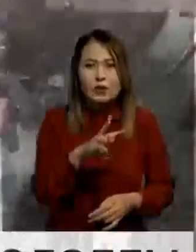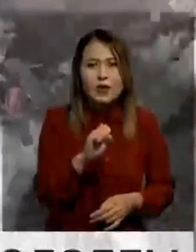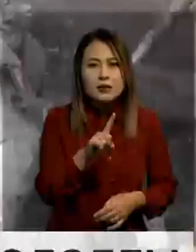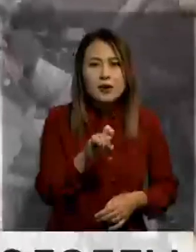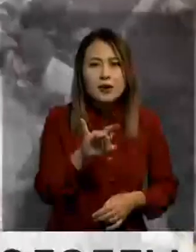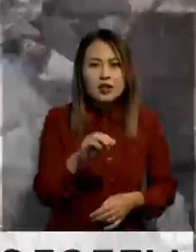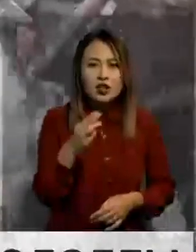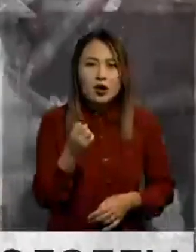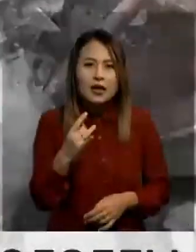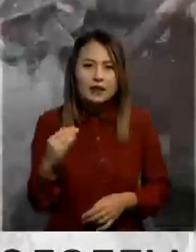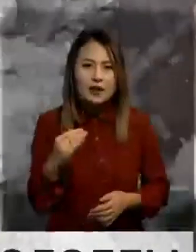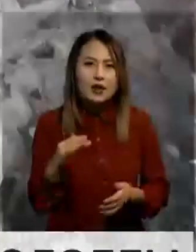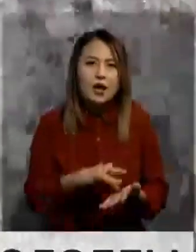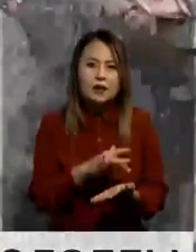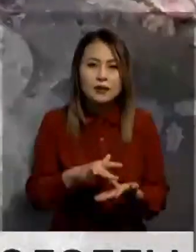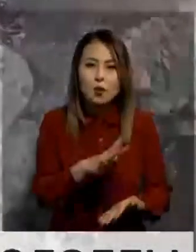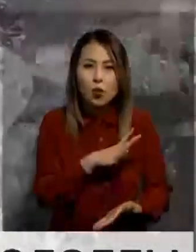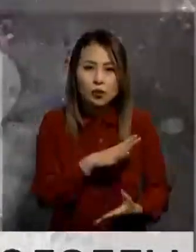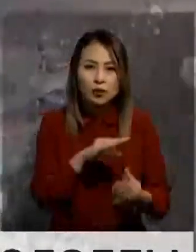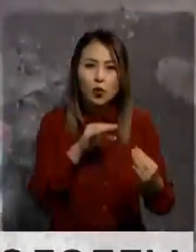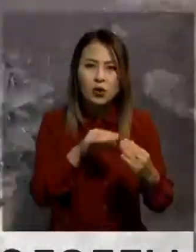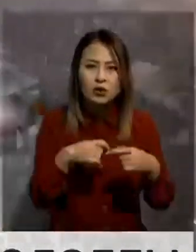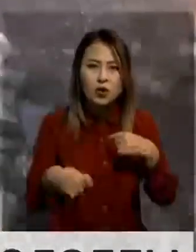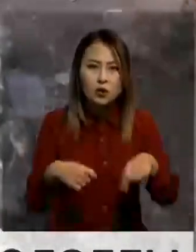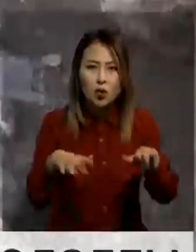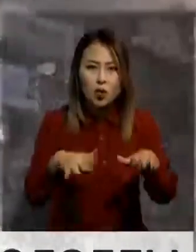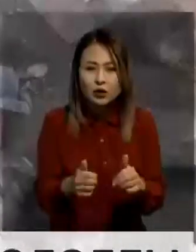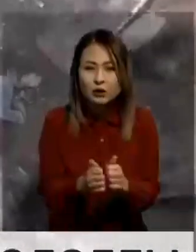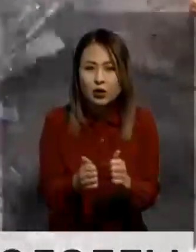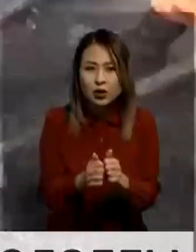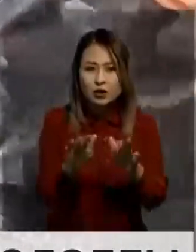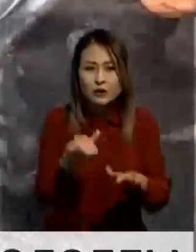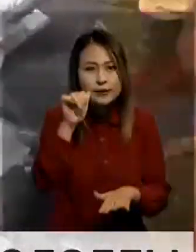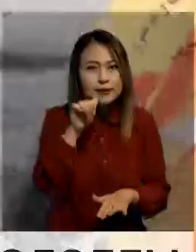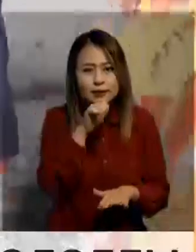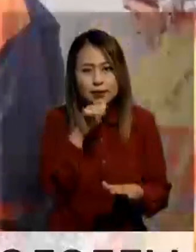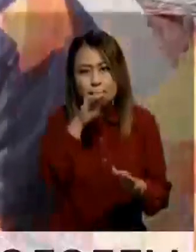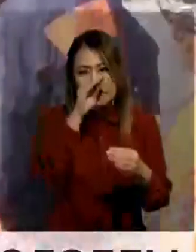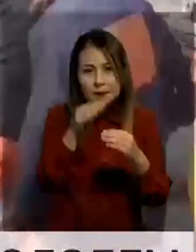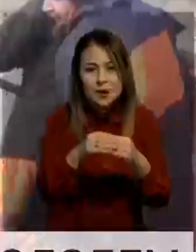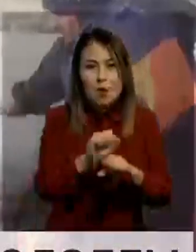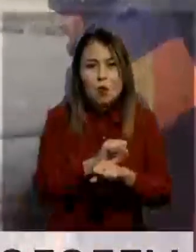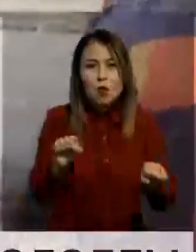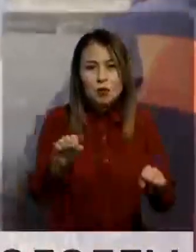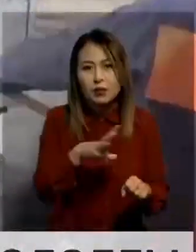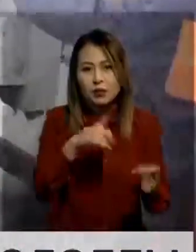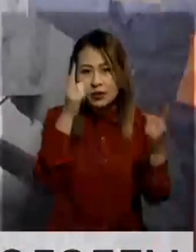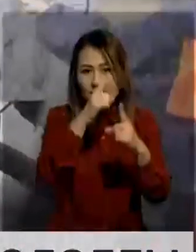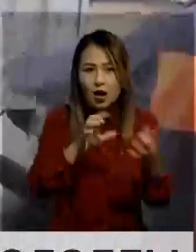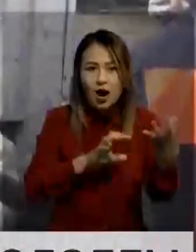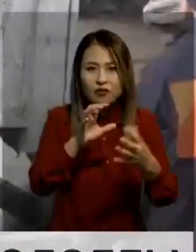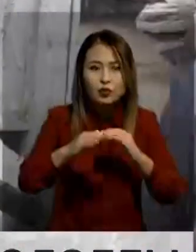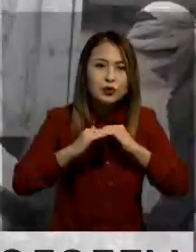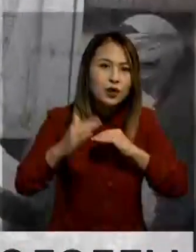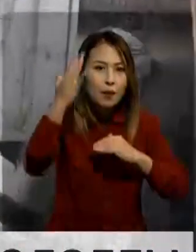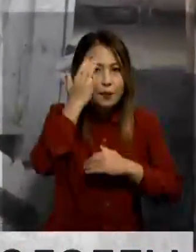Оқиға Мазари-Шариф қаласында болды. Көлік сауда орнының жанына тоқтағанда жасырын қойылған бомба жарылған. Ақпар қарағанда автобус жергілікті